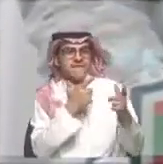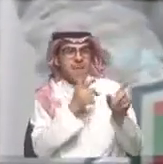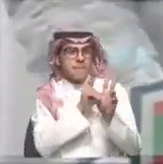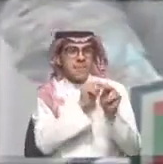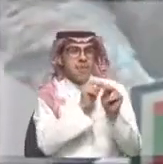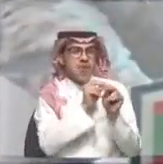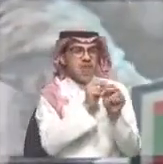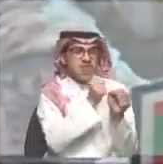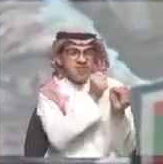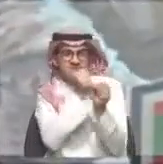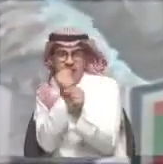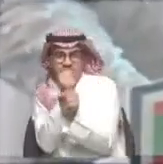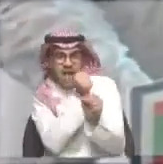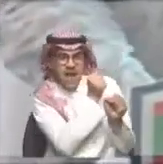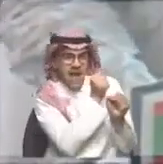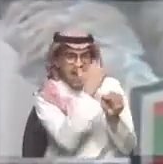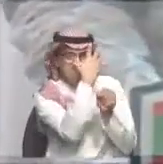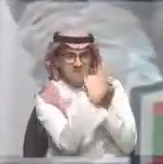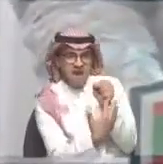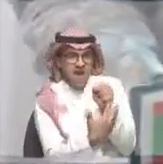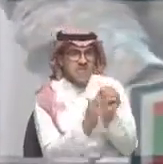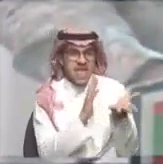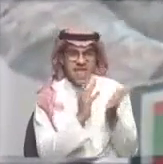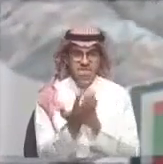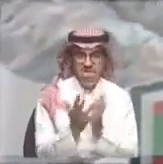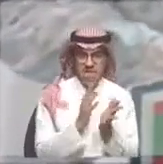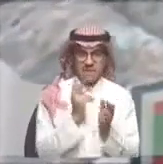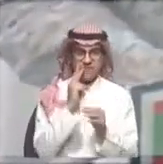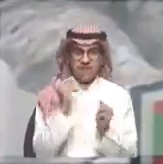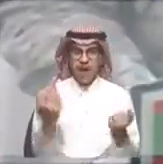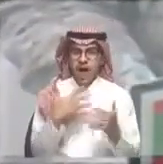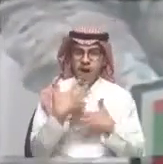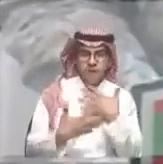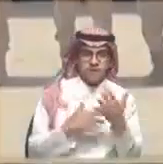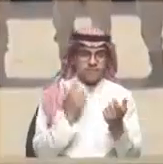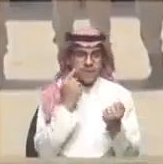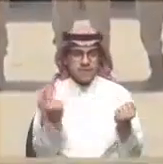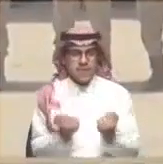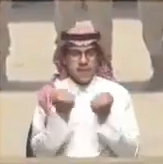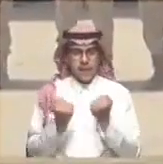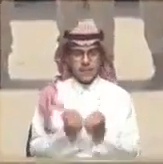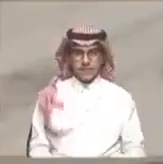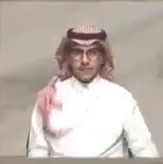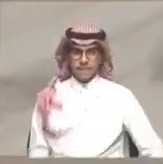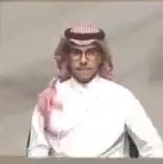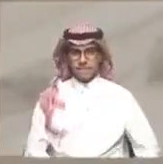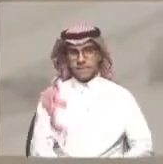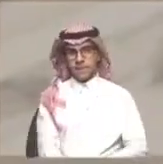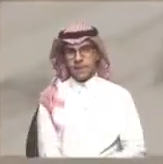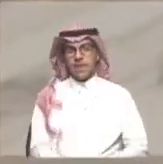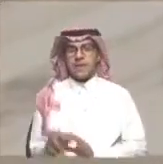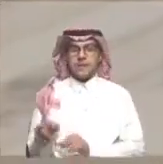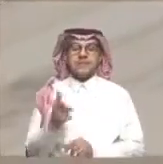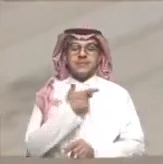الدفاع الساحلي ضد عناصر العدو المعادية لمنعها من عملية الإبرار على الساحل. تمرين